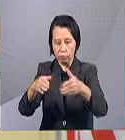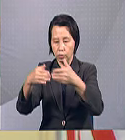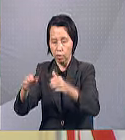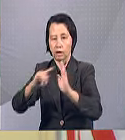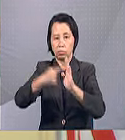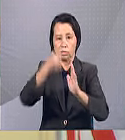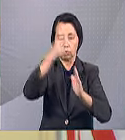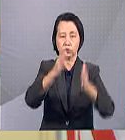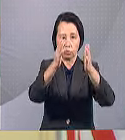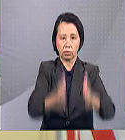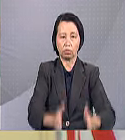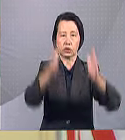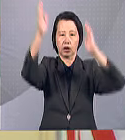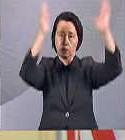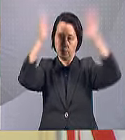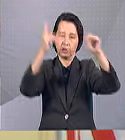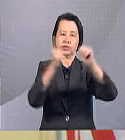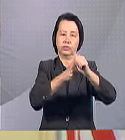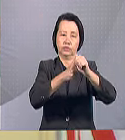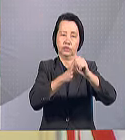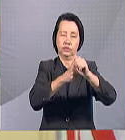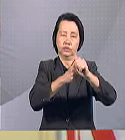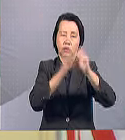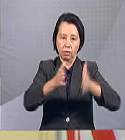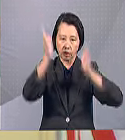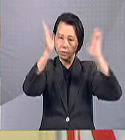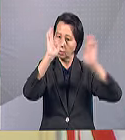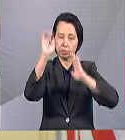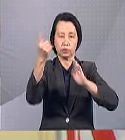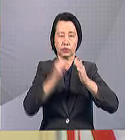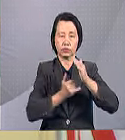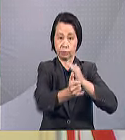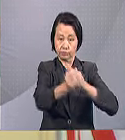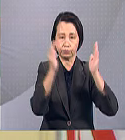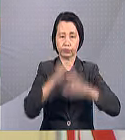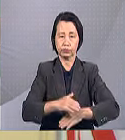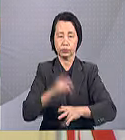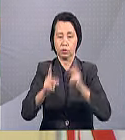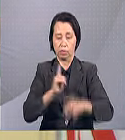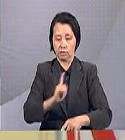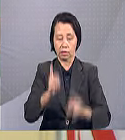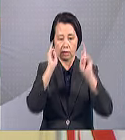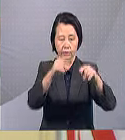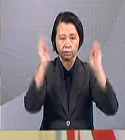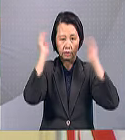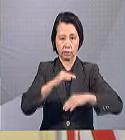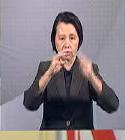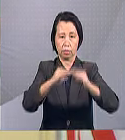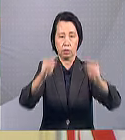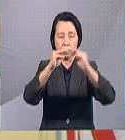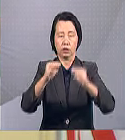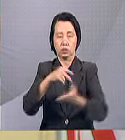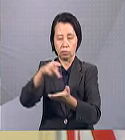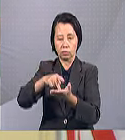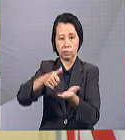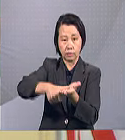bagi warga negara terlebih dahulu. Kepada umat Islam yang menunaikan solat di surau, pusat membeli